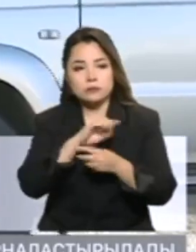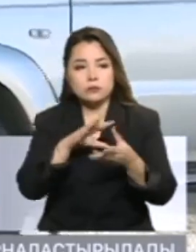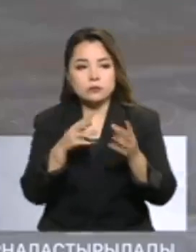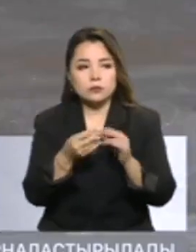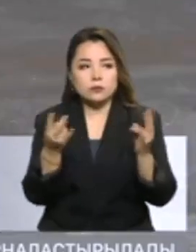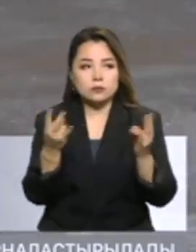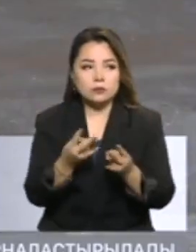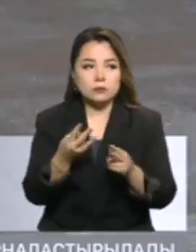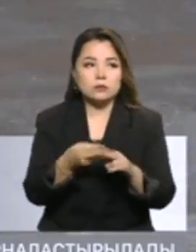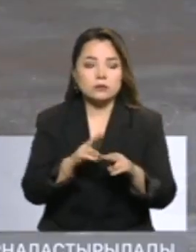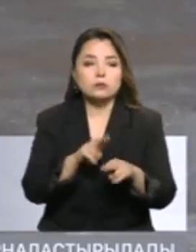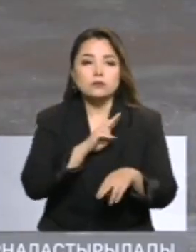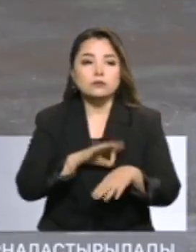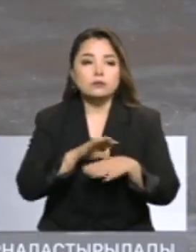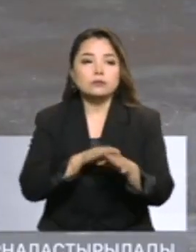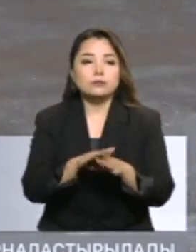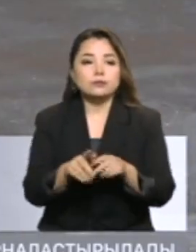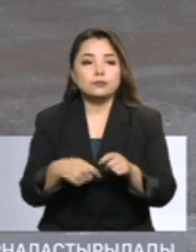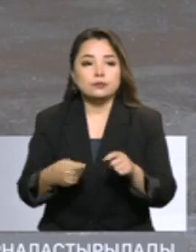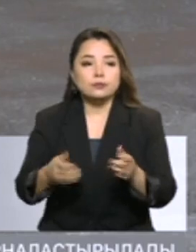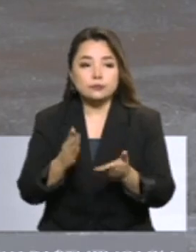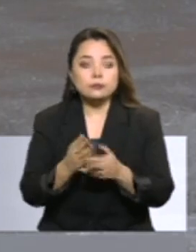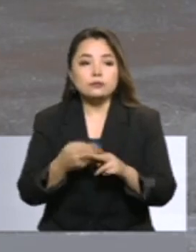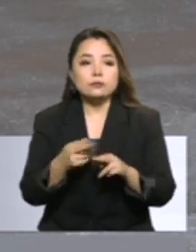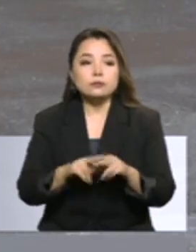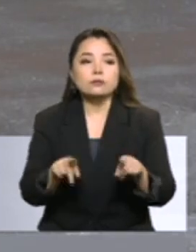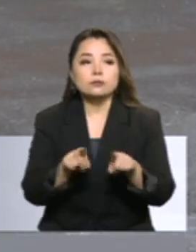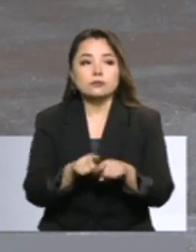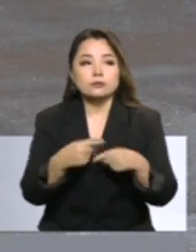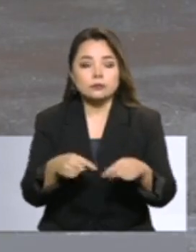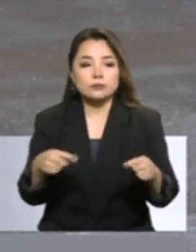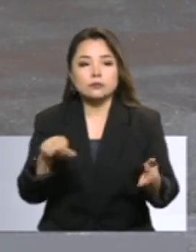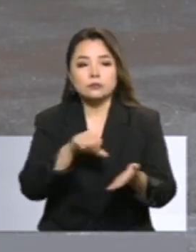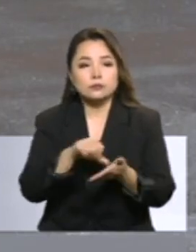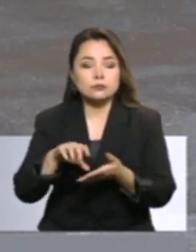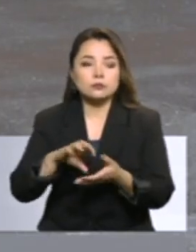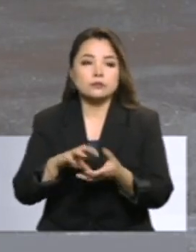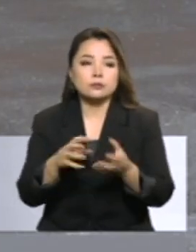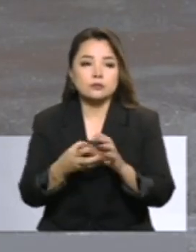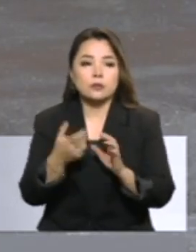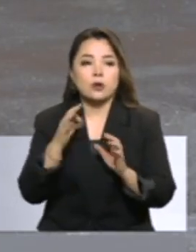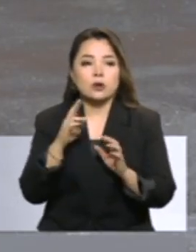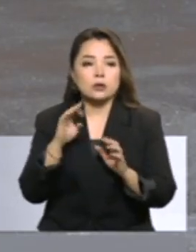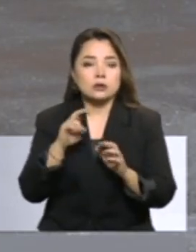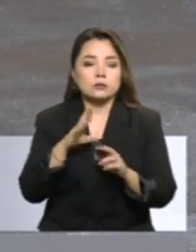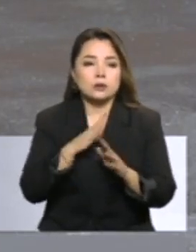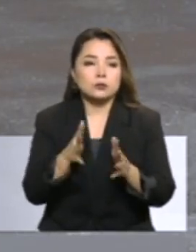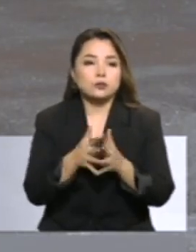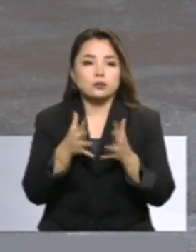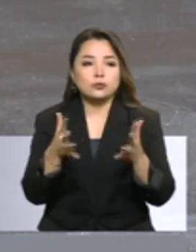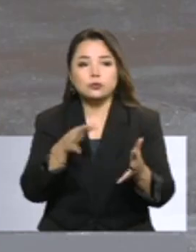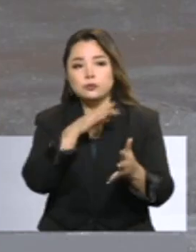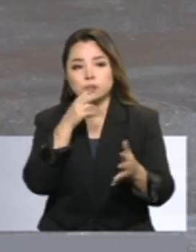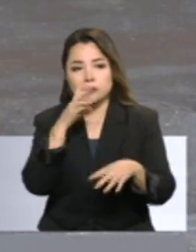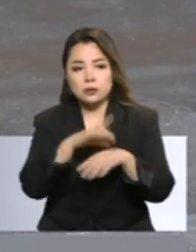Бұл жұмысты айтарлықтай баяулатады. Сондай ақ кейбір учаскелерде көміртегі оксидінің мөлшері көп екені